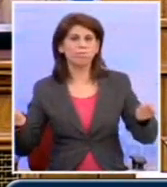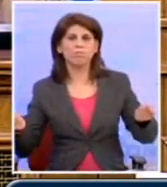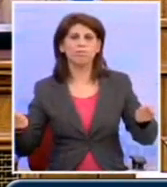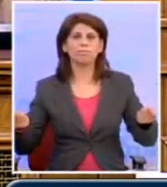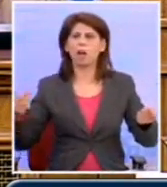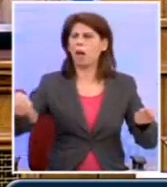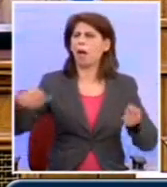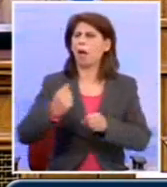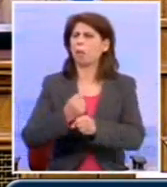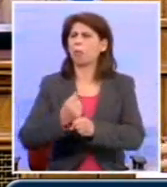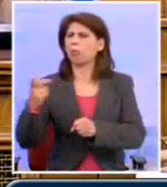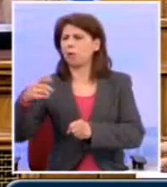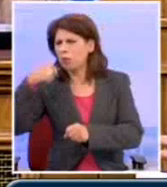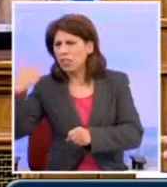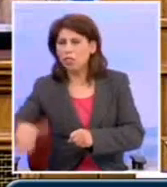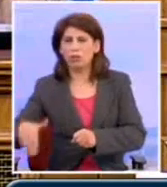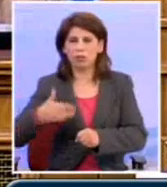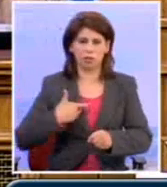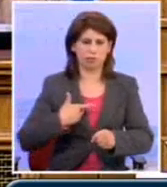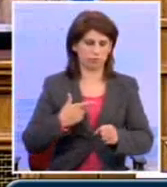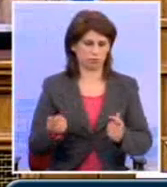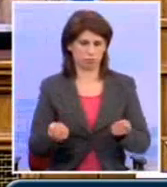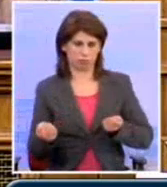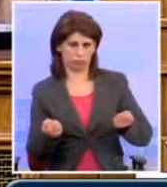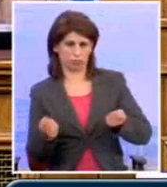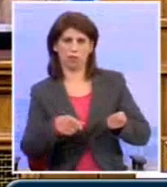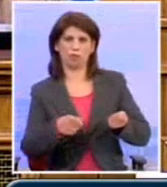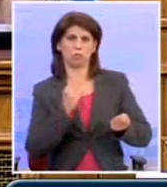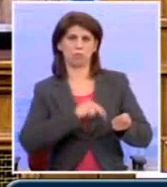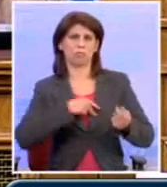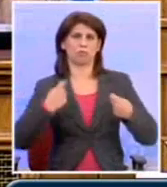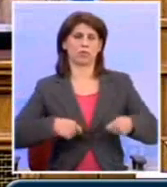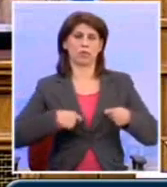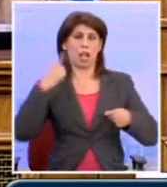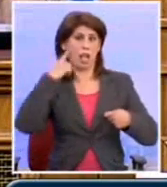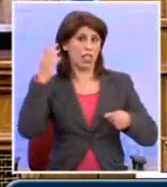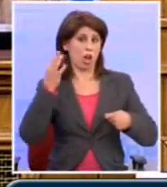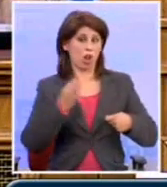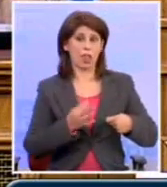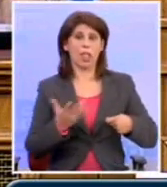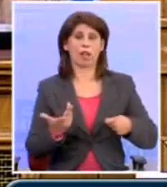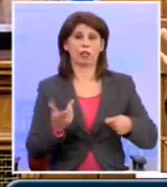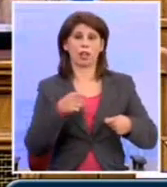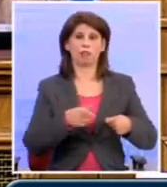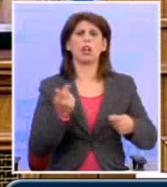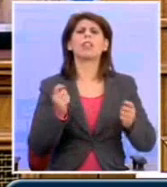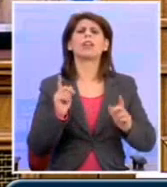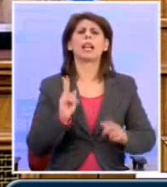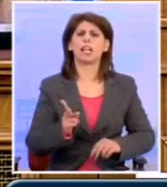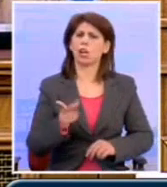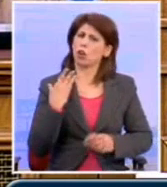άλλοι σκοτώνε, δουλεύουν. Εσύ κάνεις αυτά τα πράγματα και ξαφνικά. Και έχεις πιστέψει κιόλας και το ιδεολόγημα ότι αυτό δεν κάνει κακό, κάνει